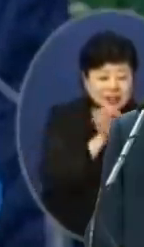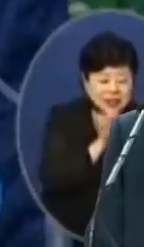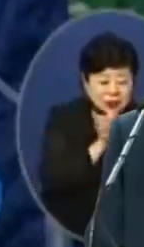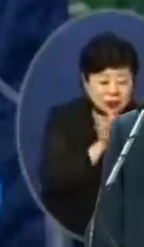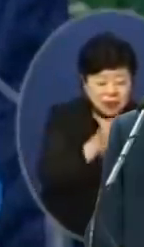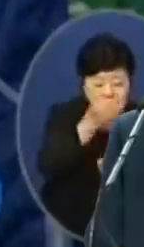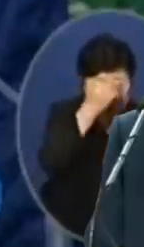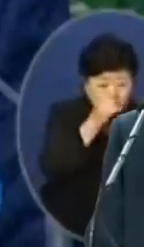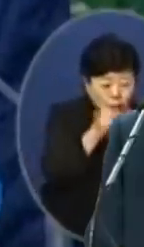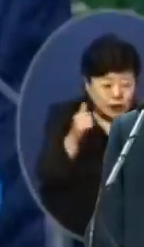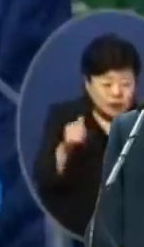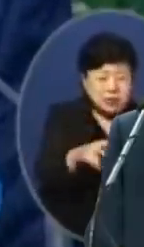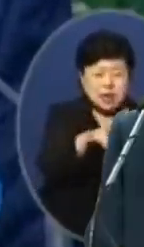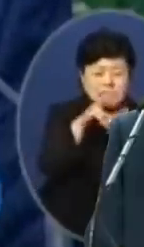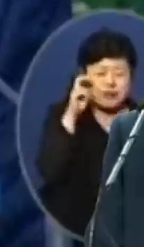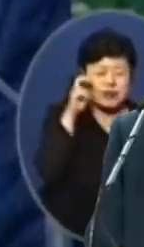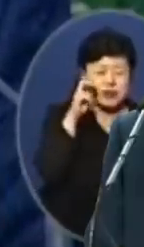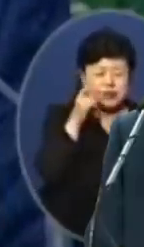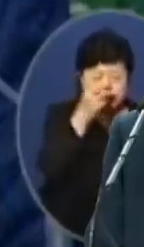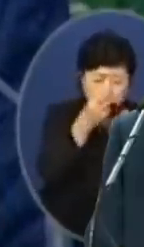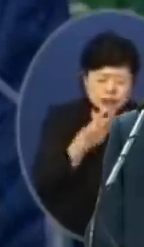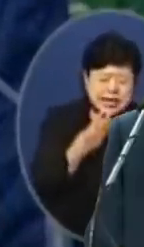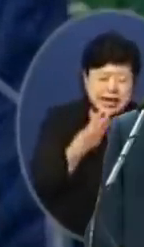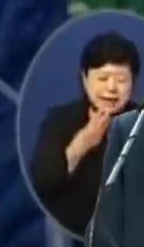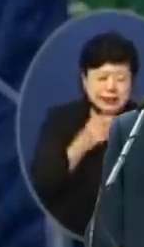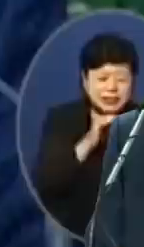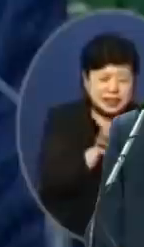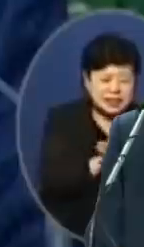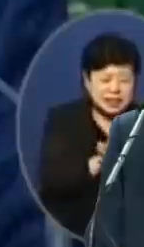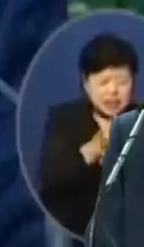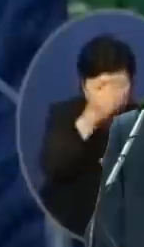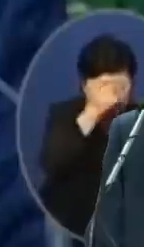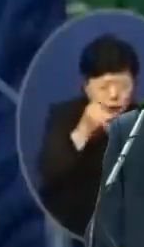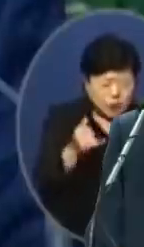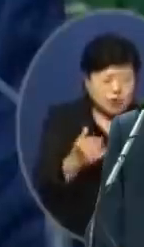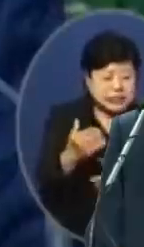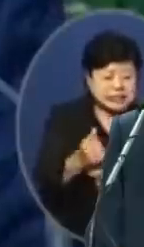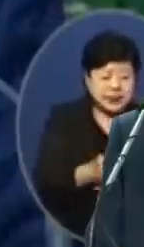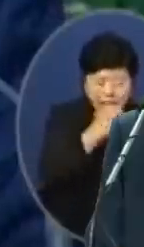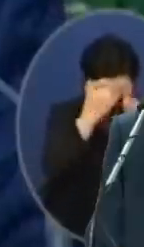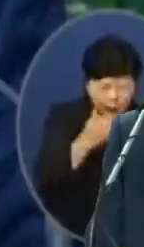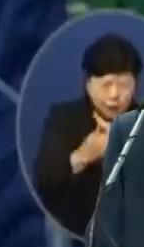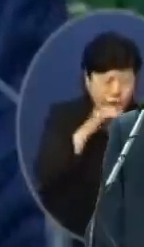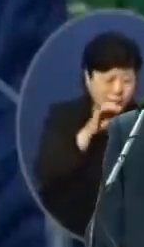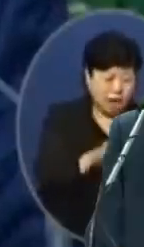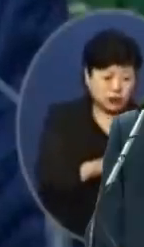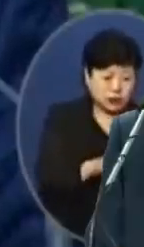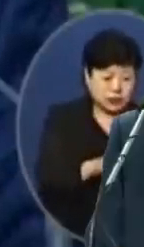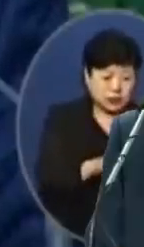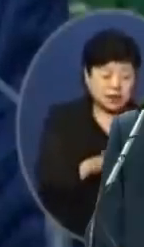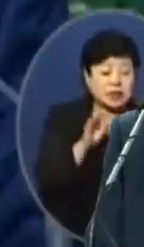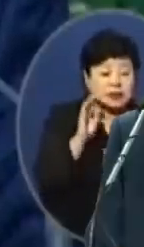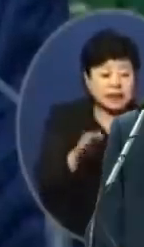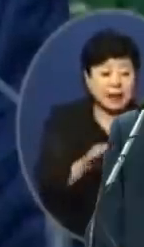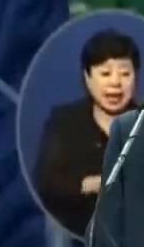기독교인들을 미워해서 예루살렘에서 기독교인들을 많이 잡아서 감옥에 가두고 그